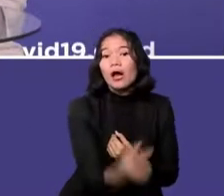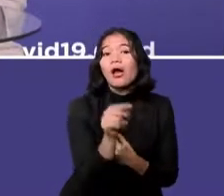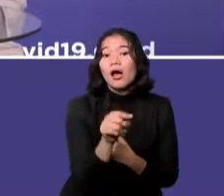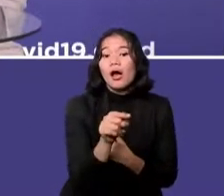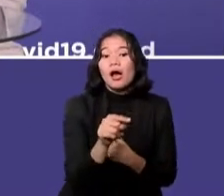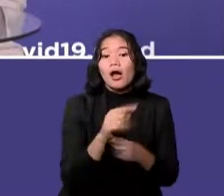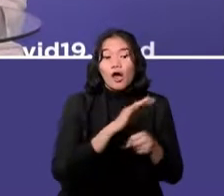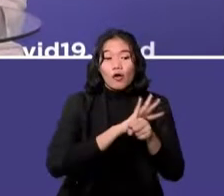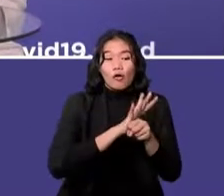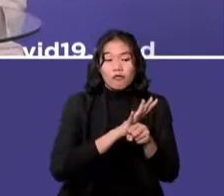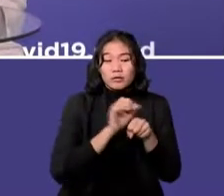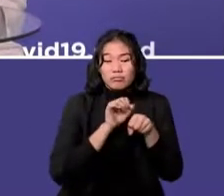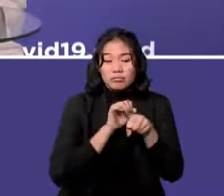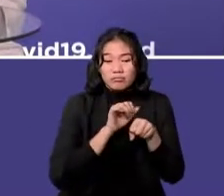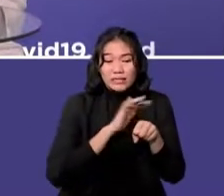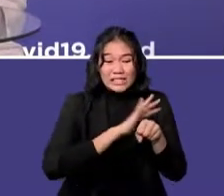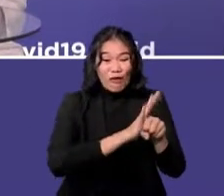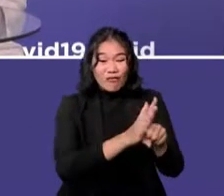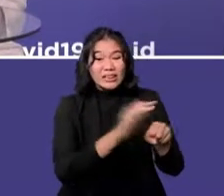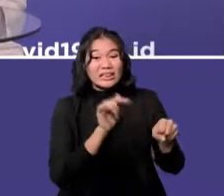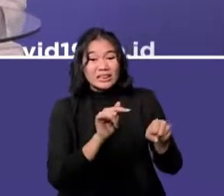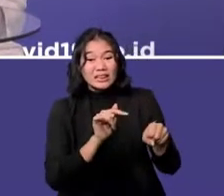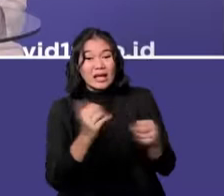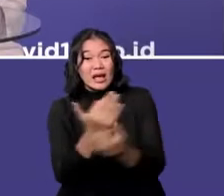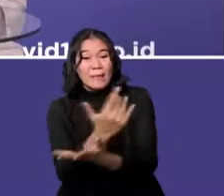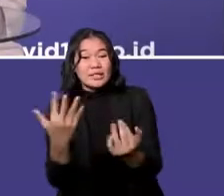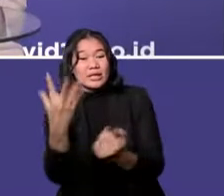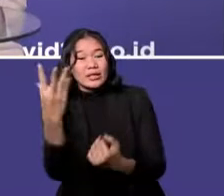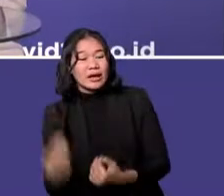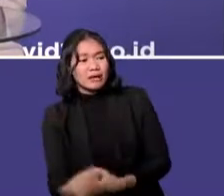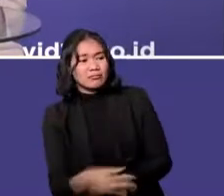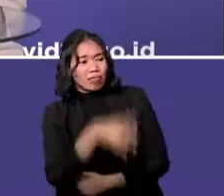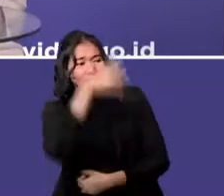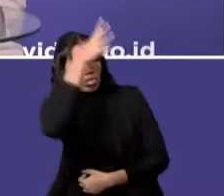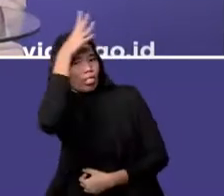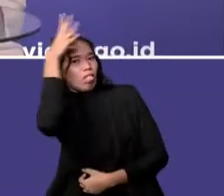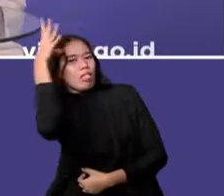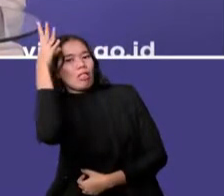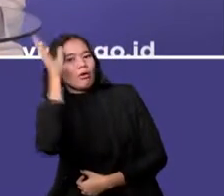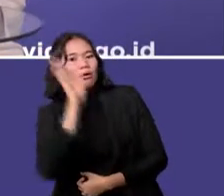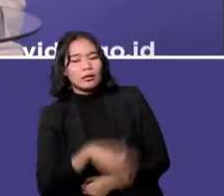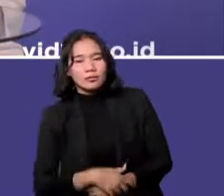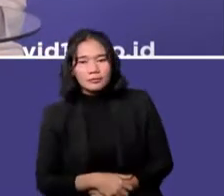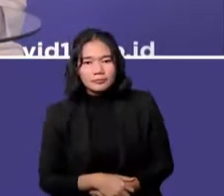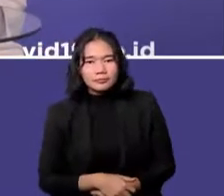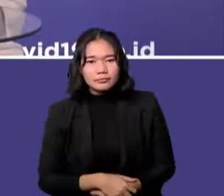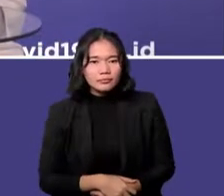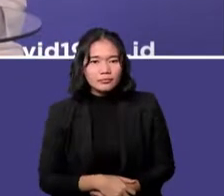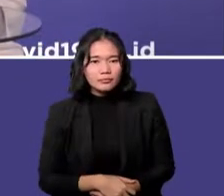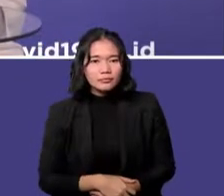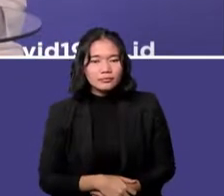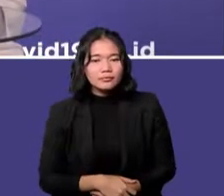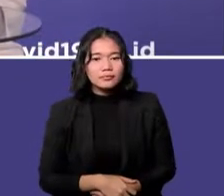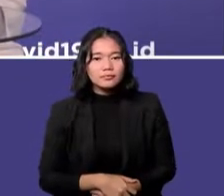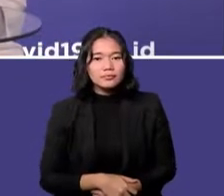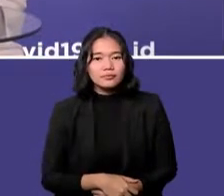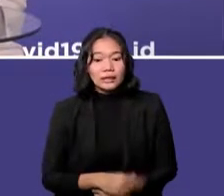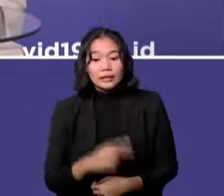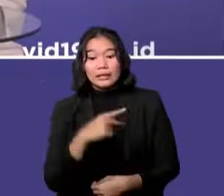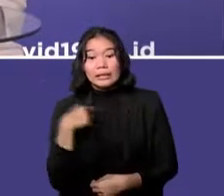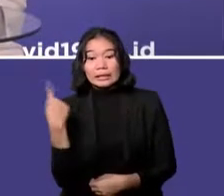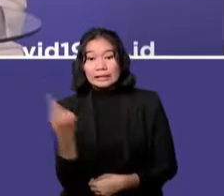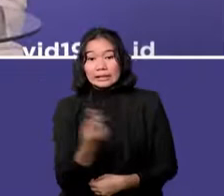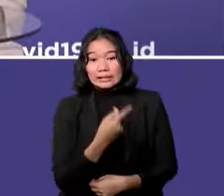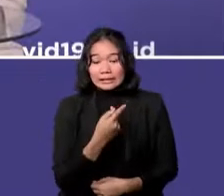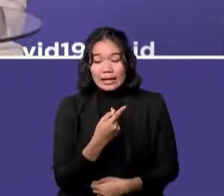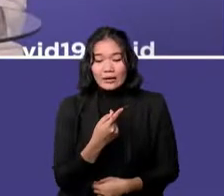masalah COVID, ya, ini tidak terlalu banyak difahami oleh masyarakat. Gitu. Jadi kita di